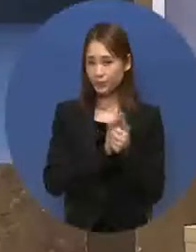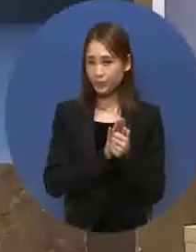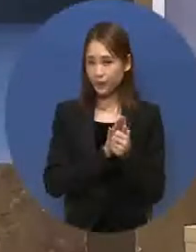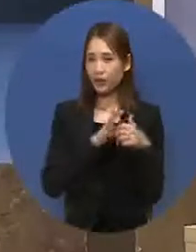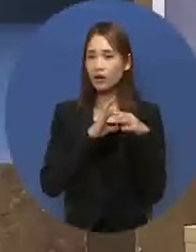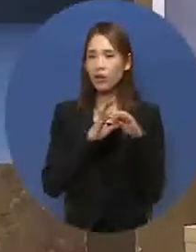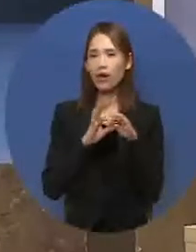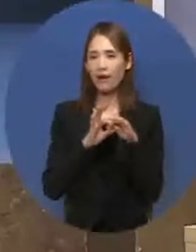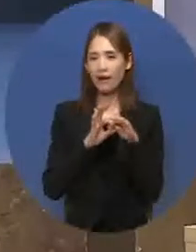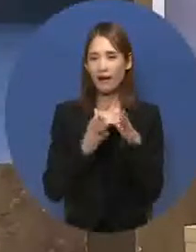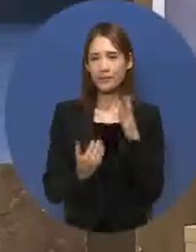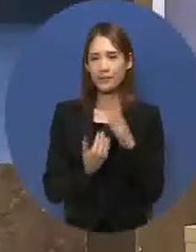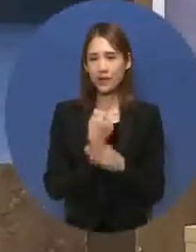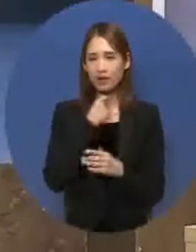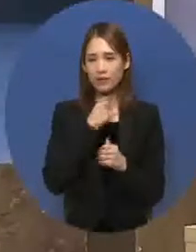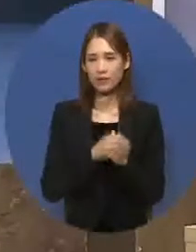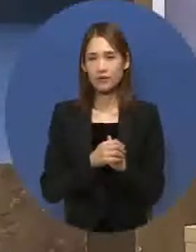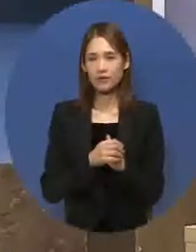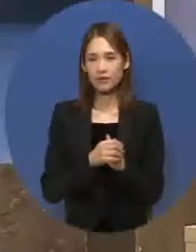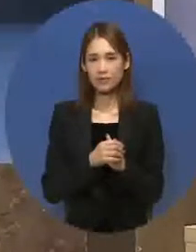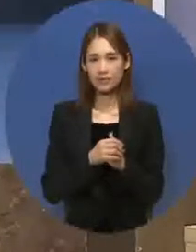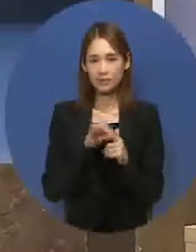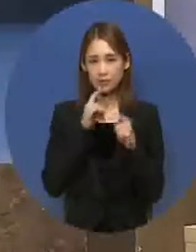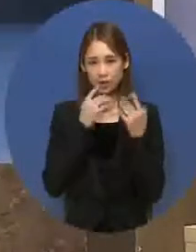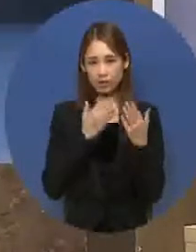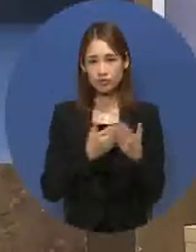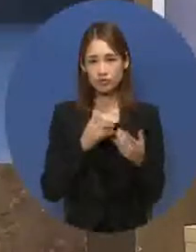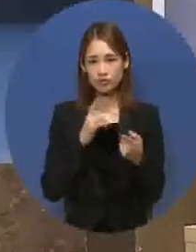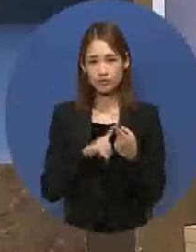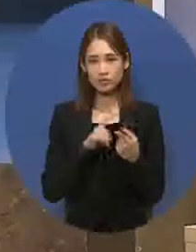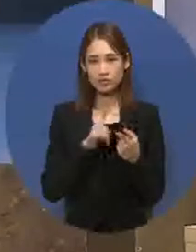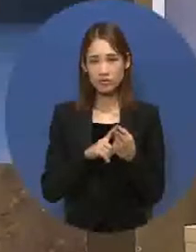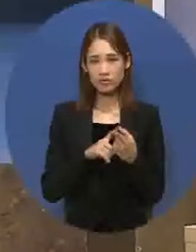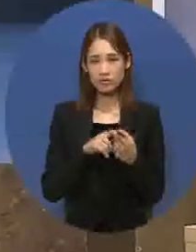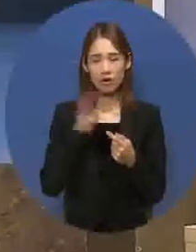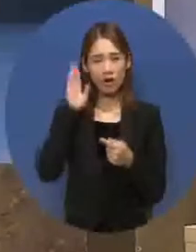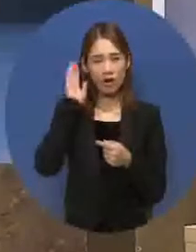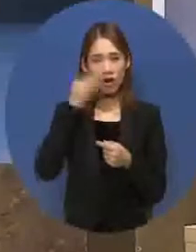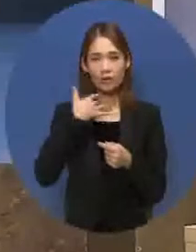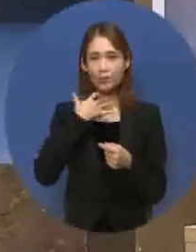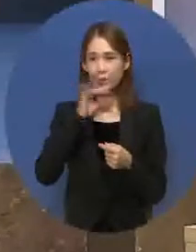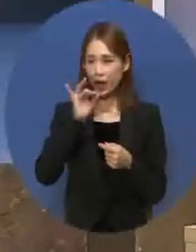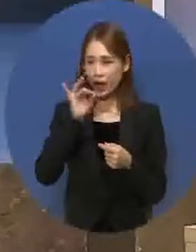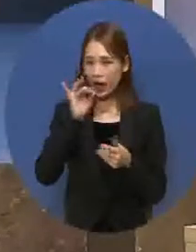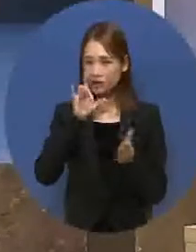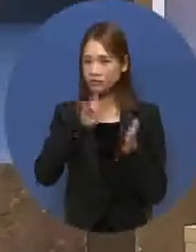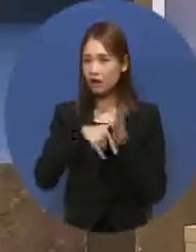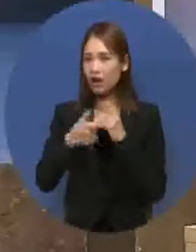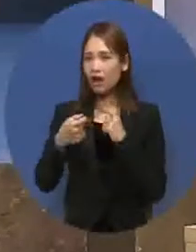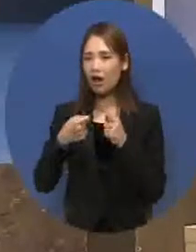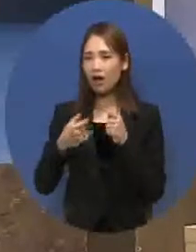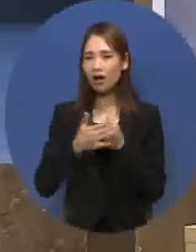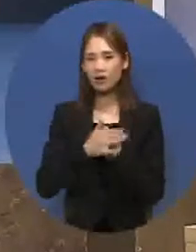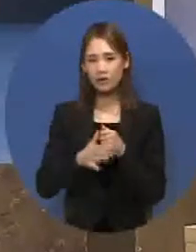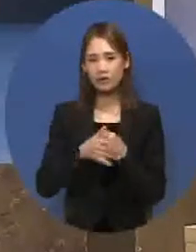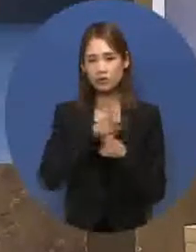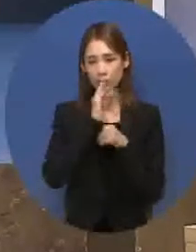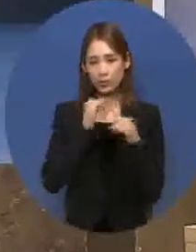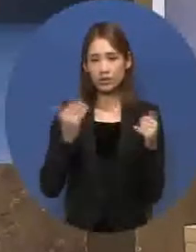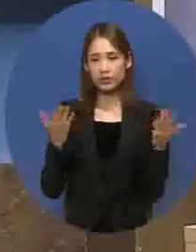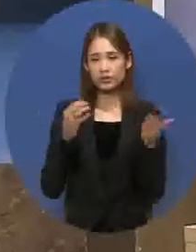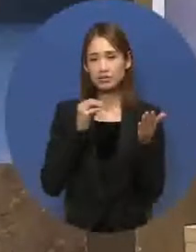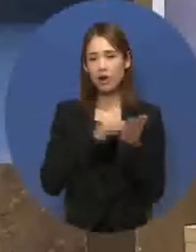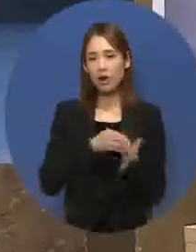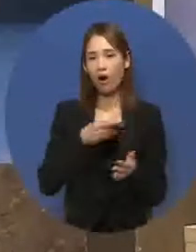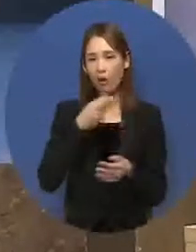그런 관계가 됐으면 하는 바람이고 예, 예. 말씀해 주신 것처럼 이제는 100세 시대이기 때문에 예, 예. 이 노인분들이